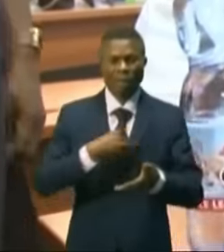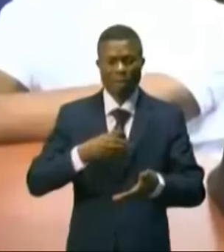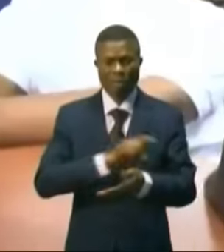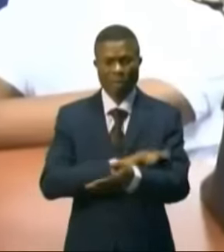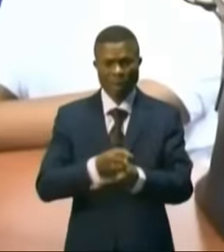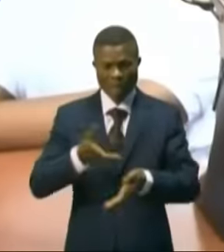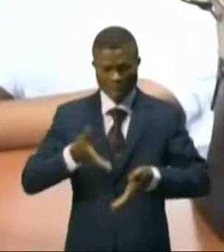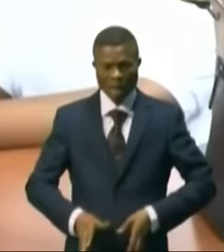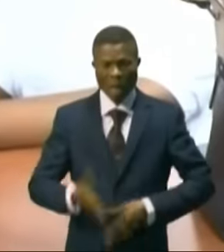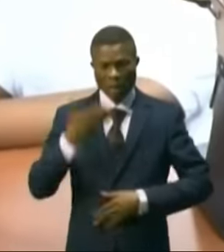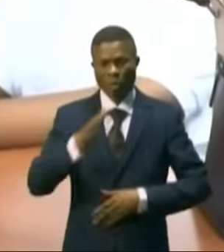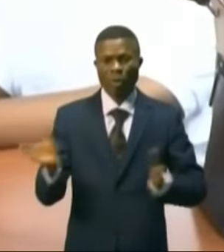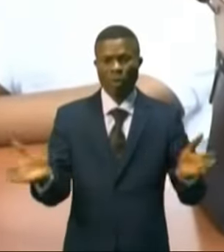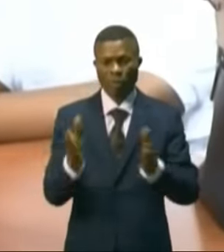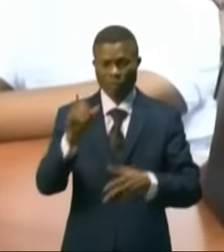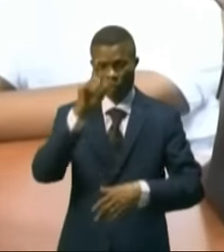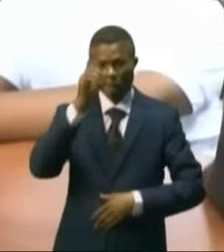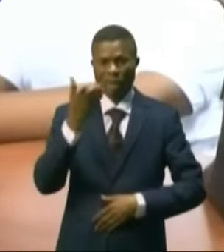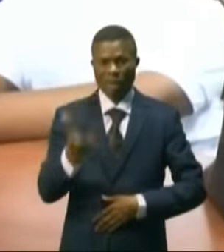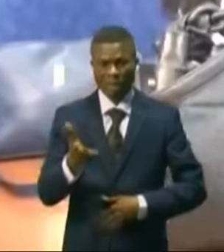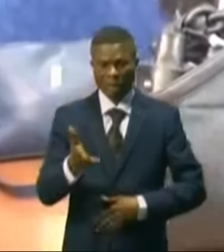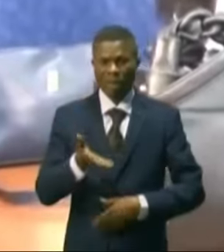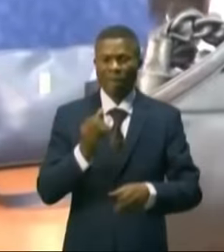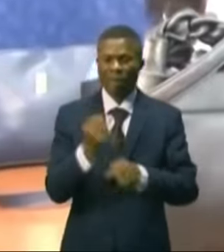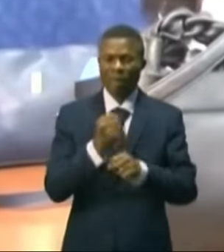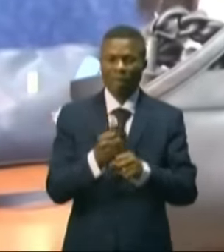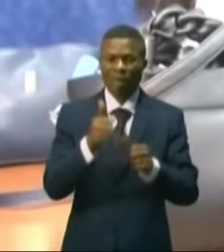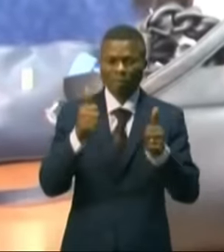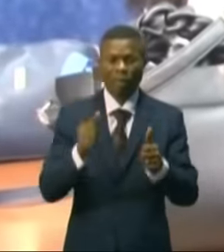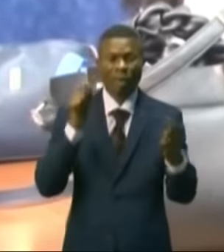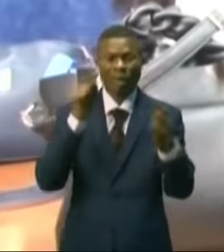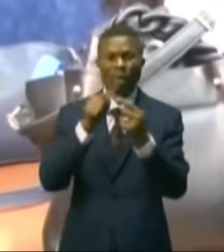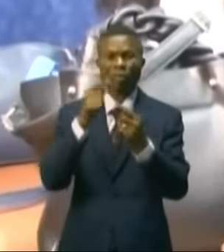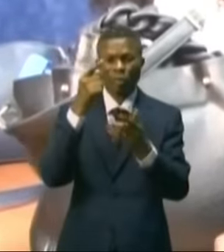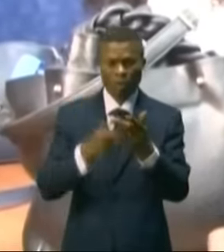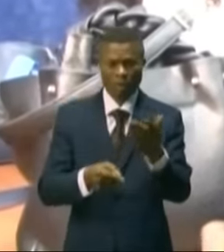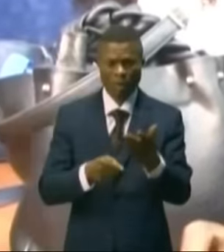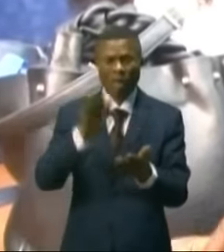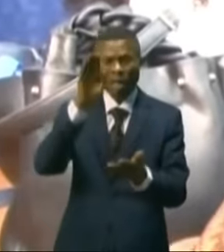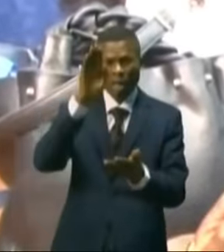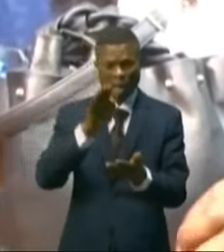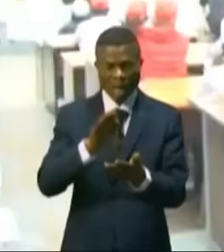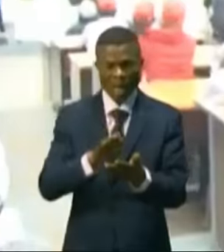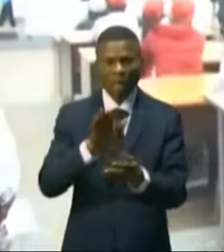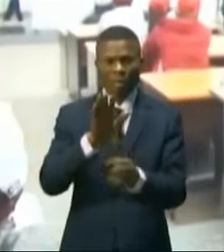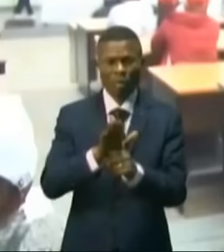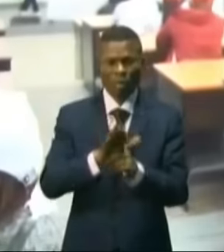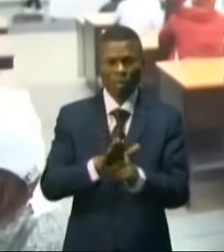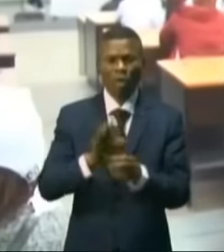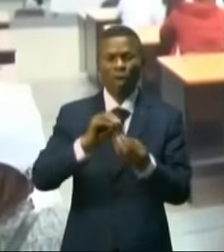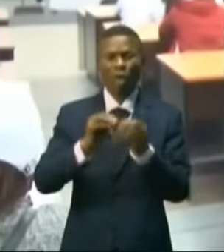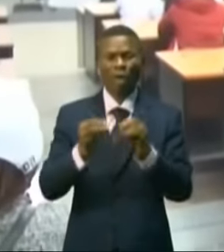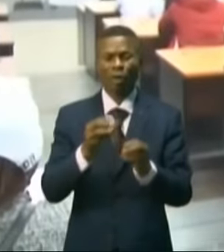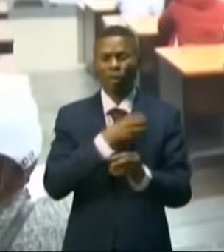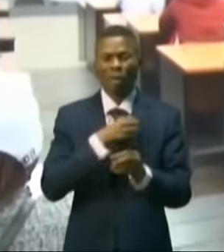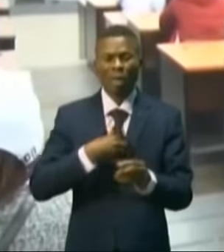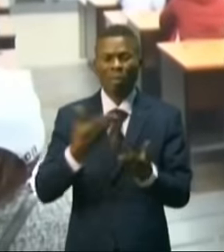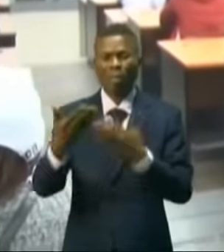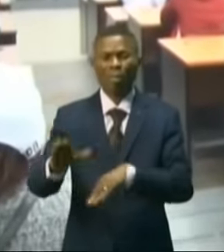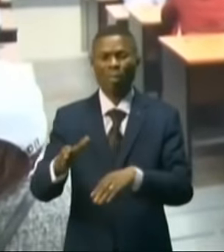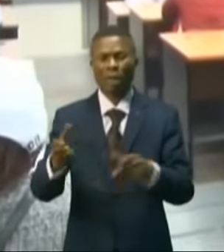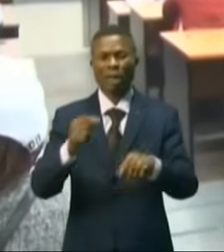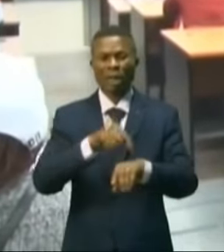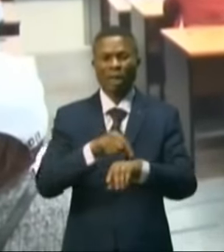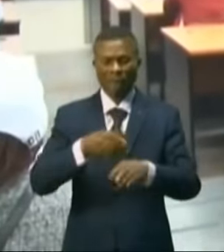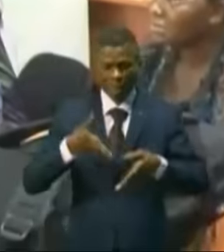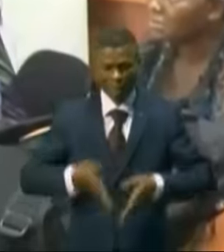santé pour renforcer leur capacité de service. L'objectif est de réduire sensiblement les taux élevés de la mortalité